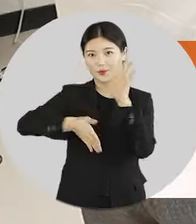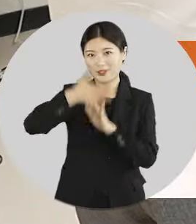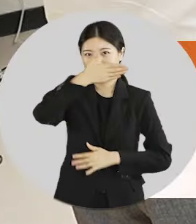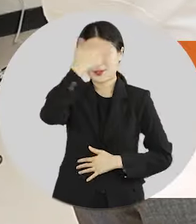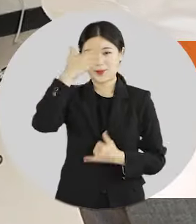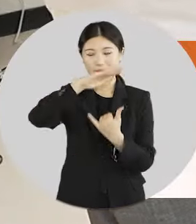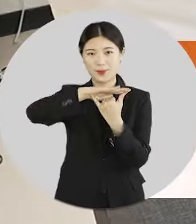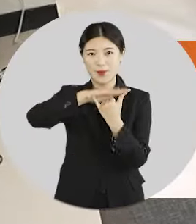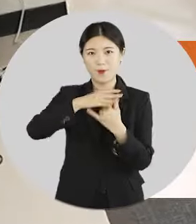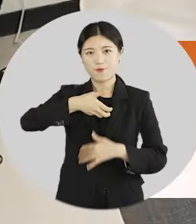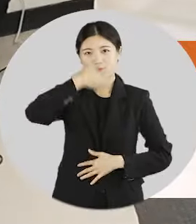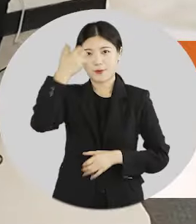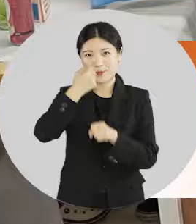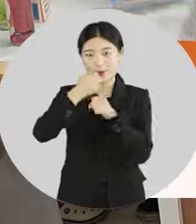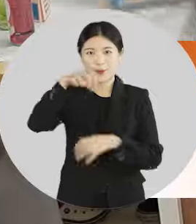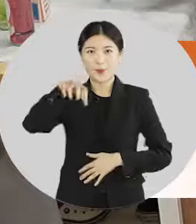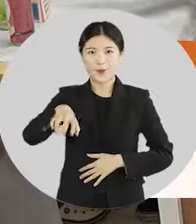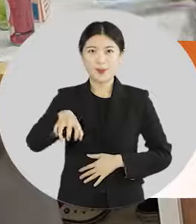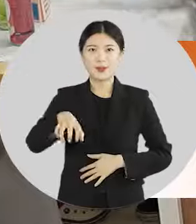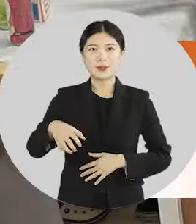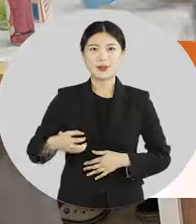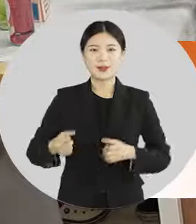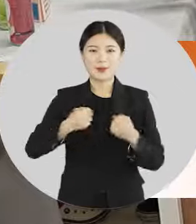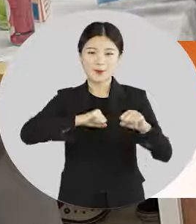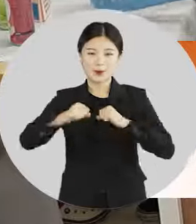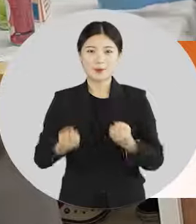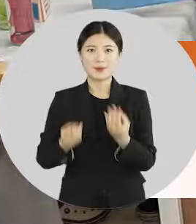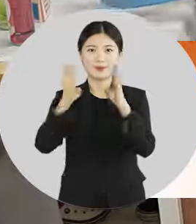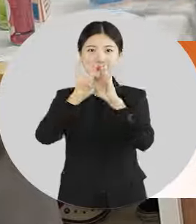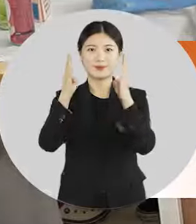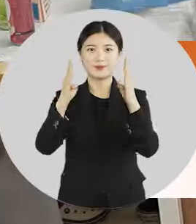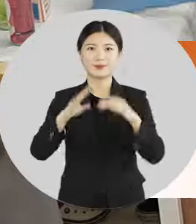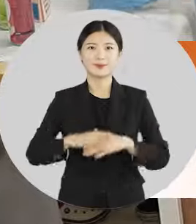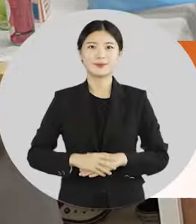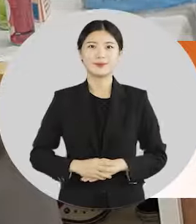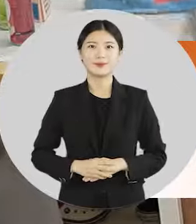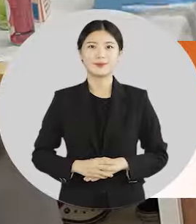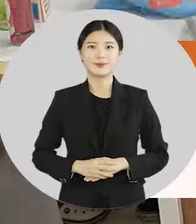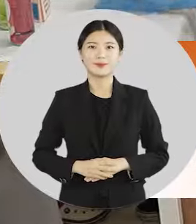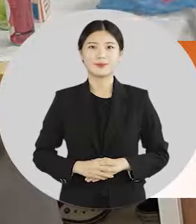공주시 청소년 꿈 창작소 도파밍 시사회가 열렸습니다.